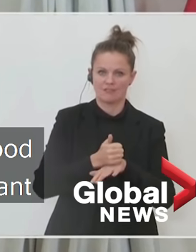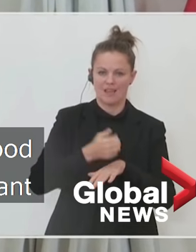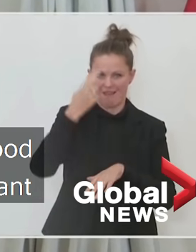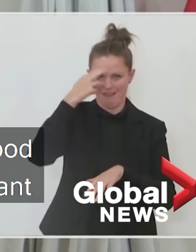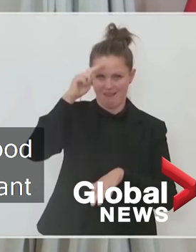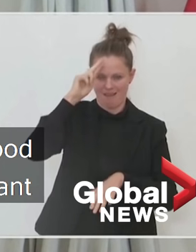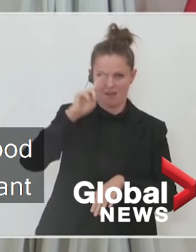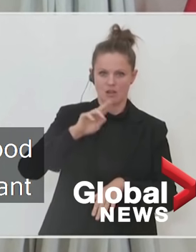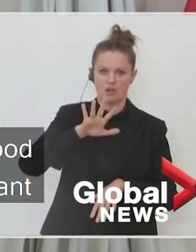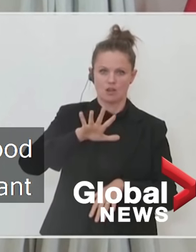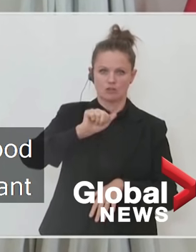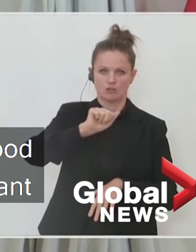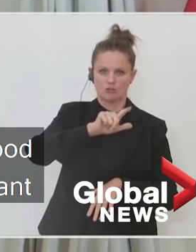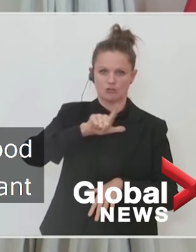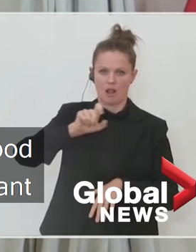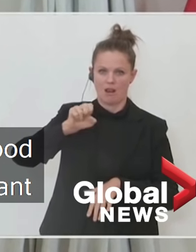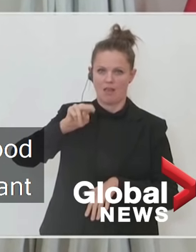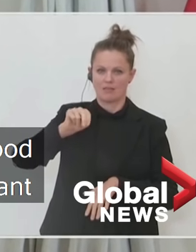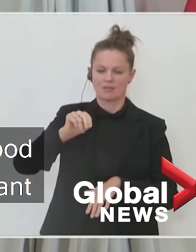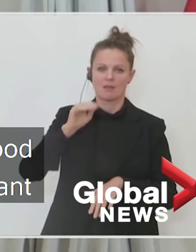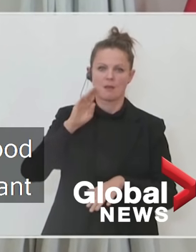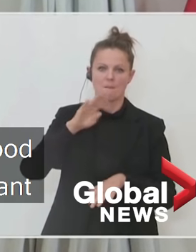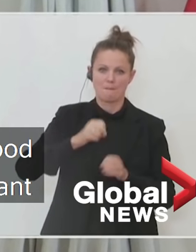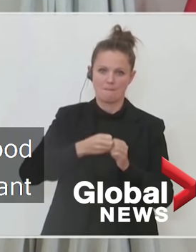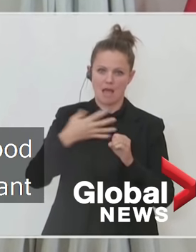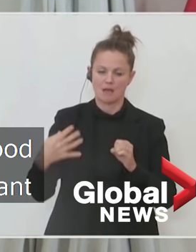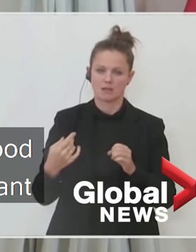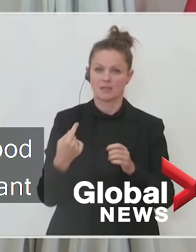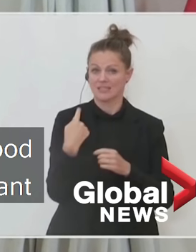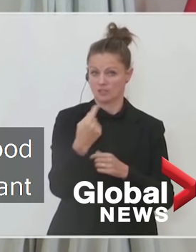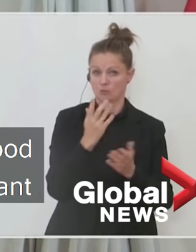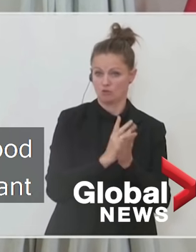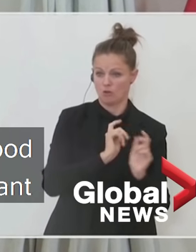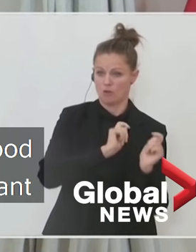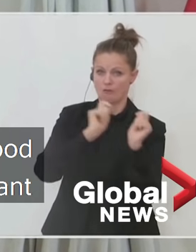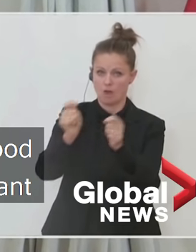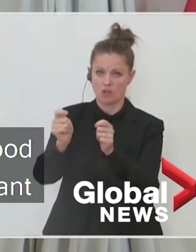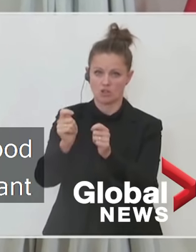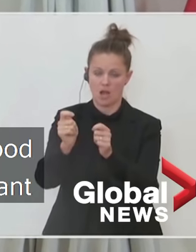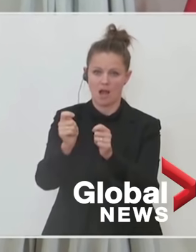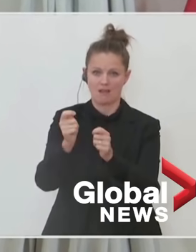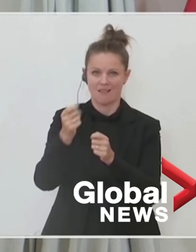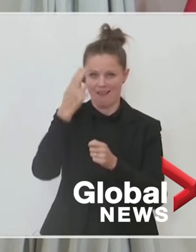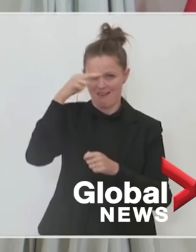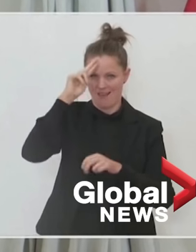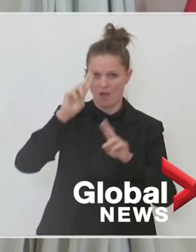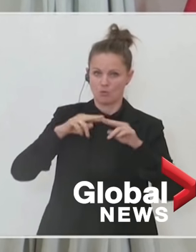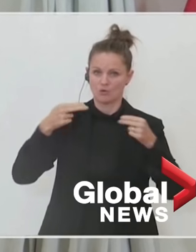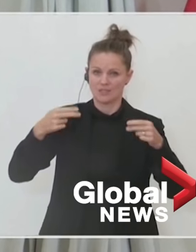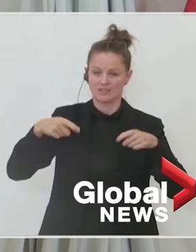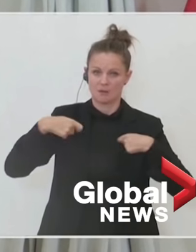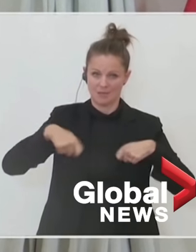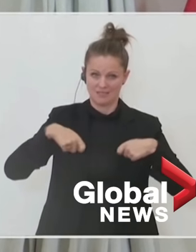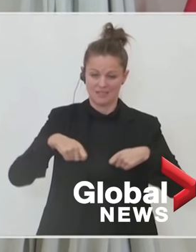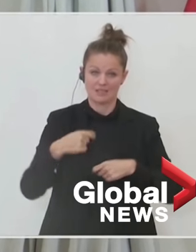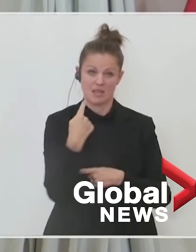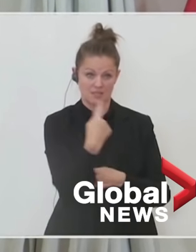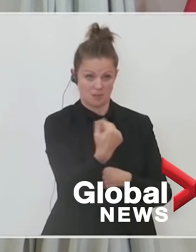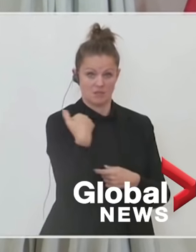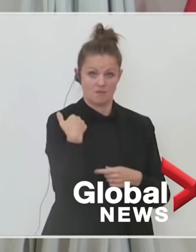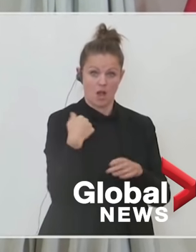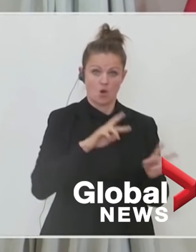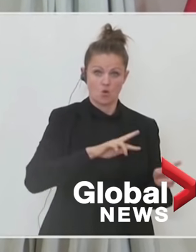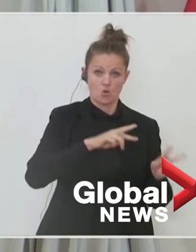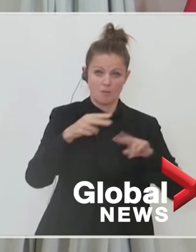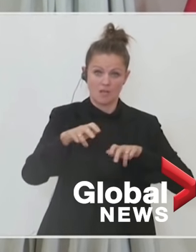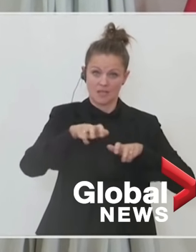nur gute Arbeit als Außenminister geleistet, er hat auch schon in der Übergangsregierung eine